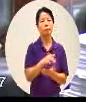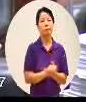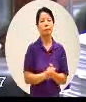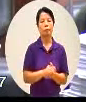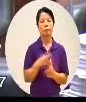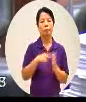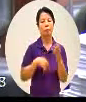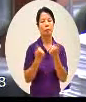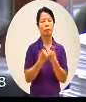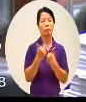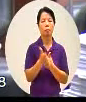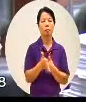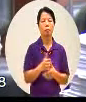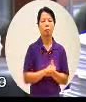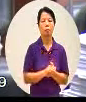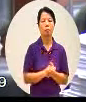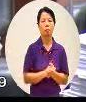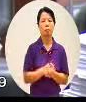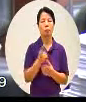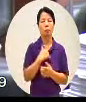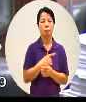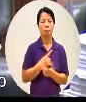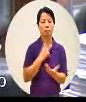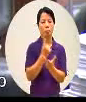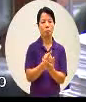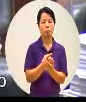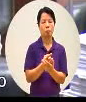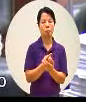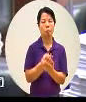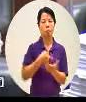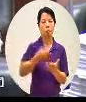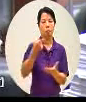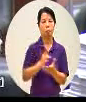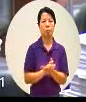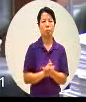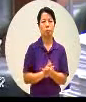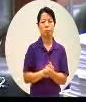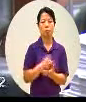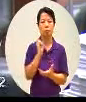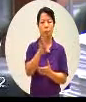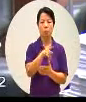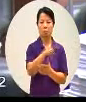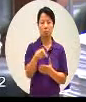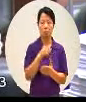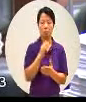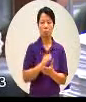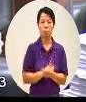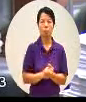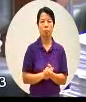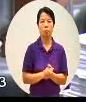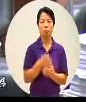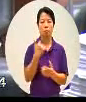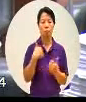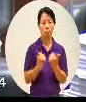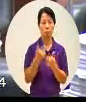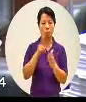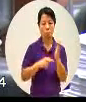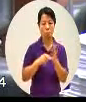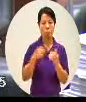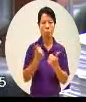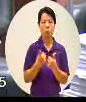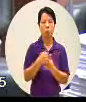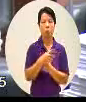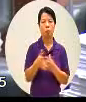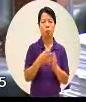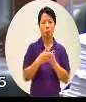明会吗？本席参加过一届，当场就告诉你们，开说明会要来甲